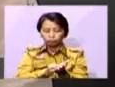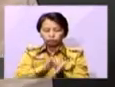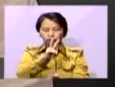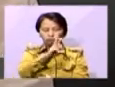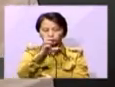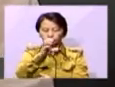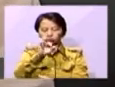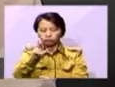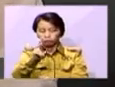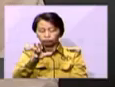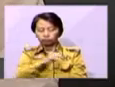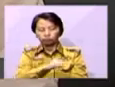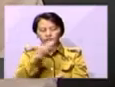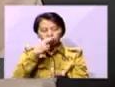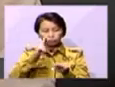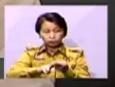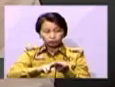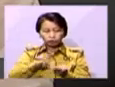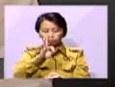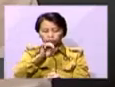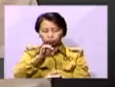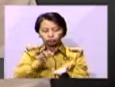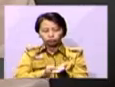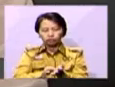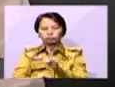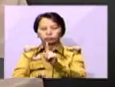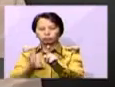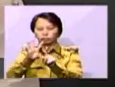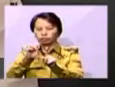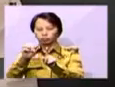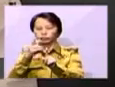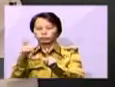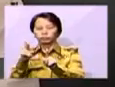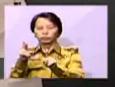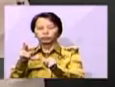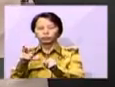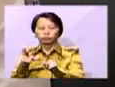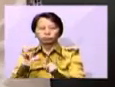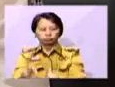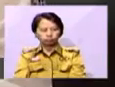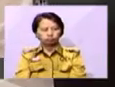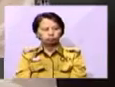200,000 keping juga. Dan untuk stem 90 sen, 140,000 keping.